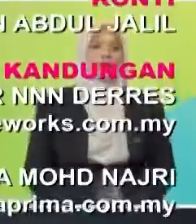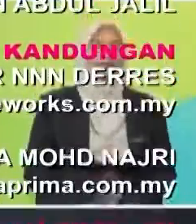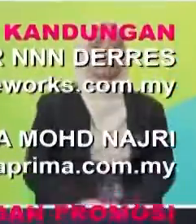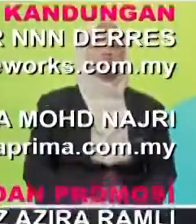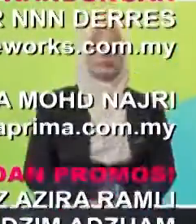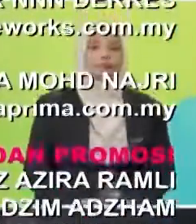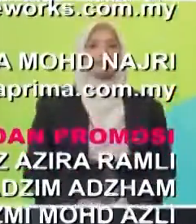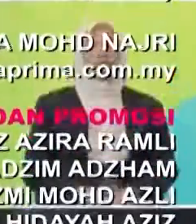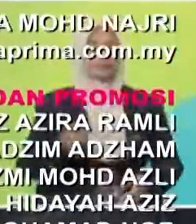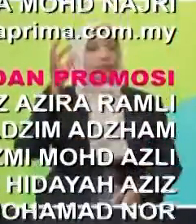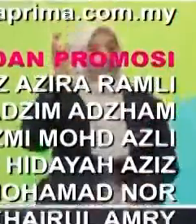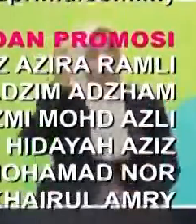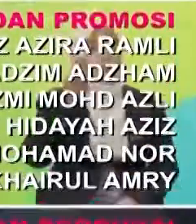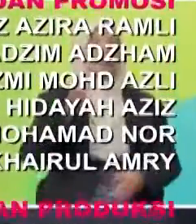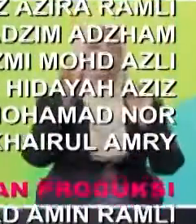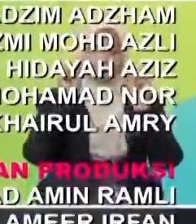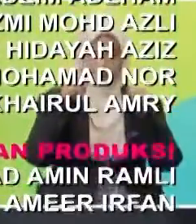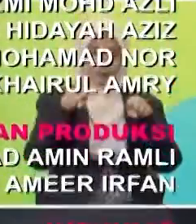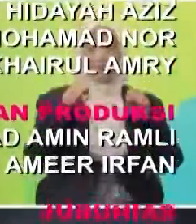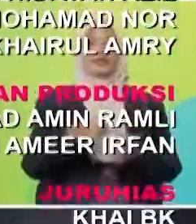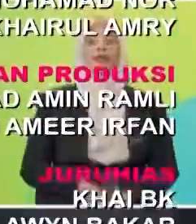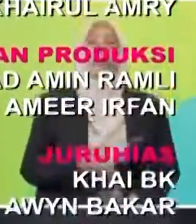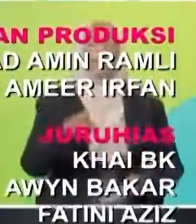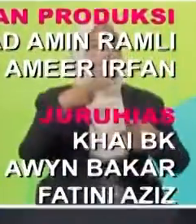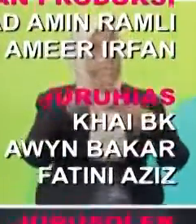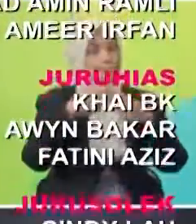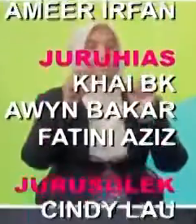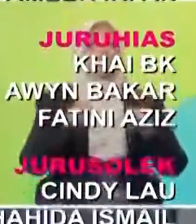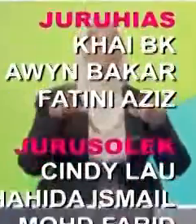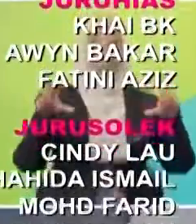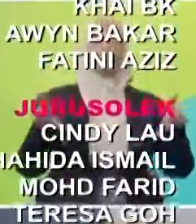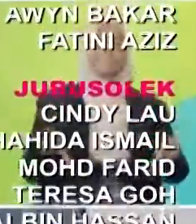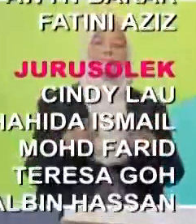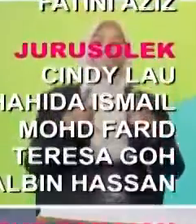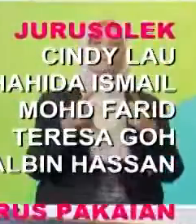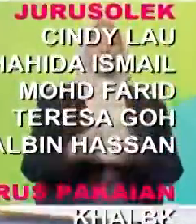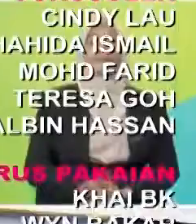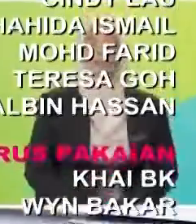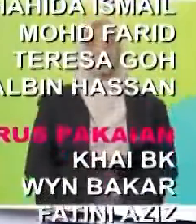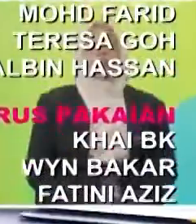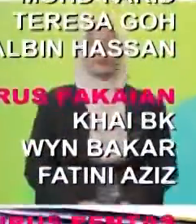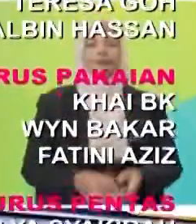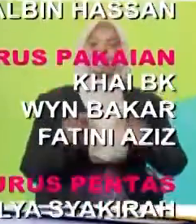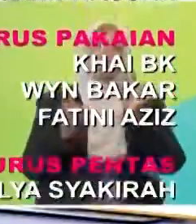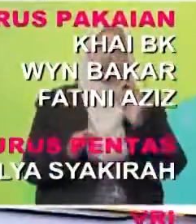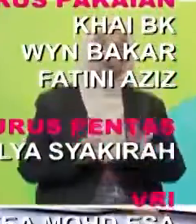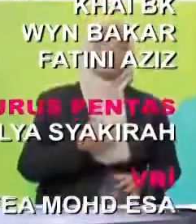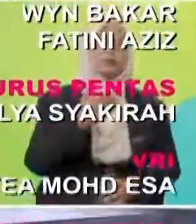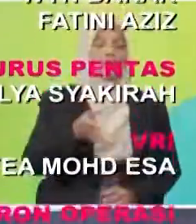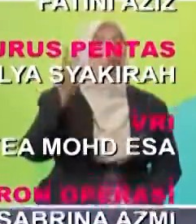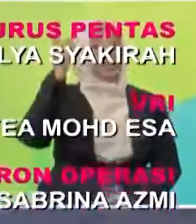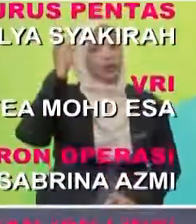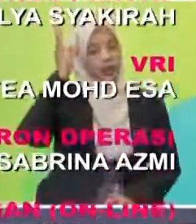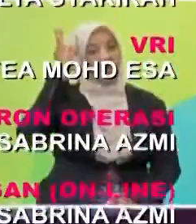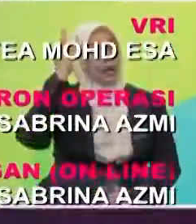Kau fikirkan kau boleh, kau hampir boleh melakukan. Jika